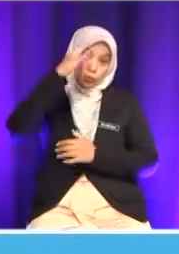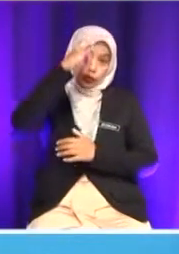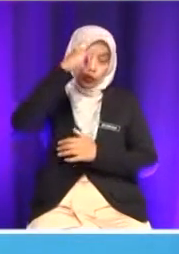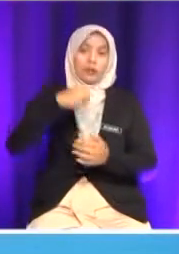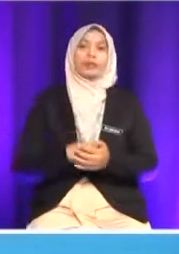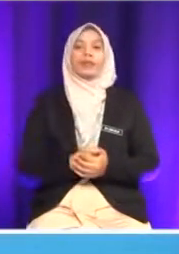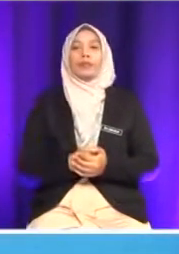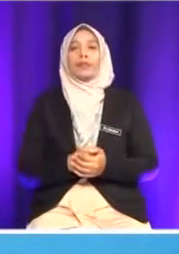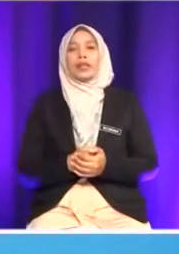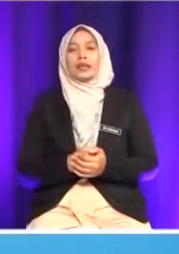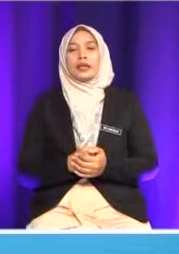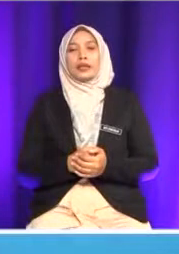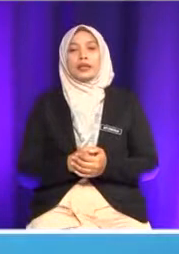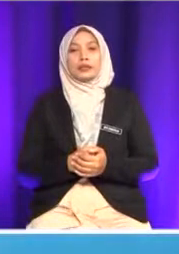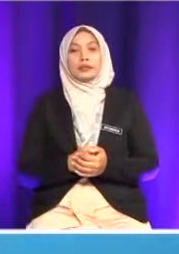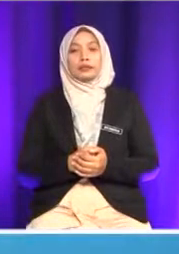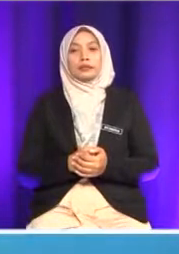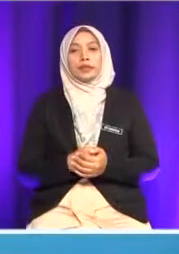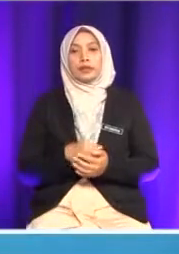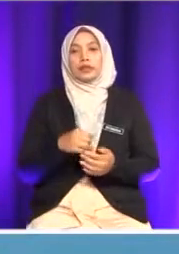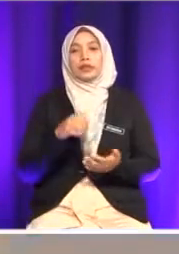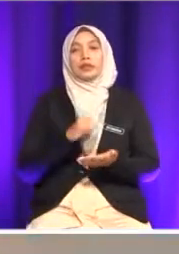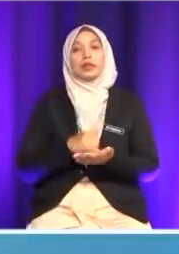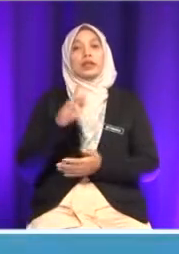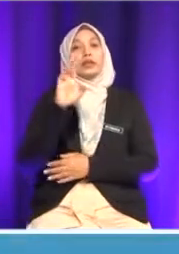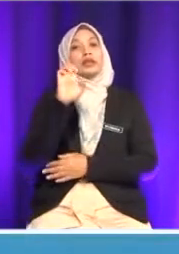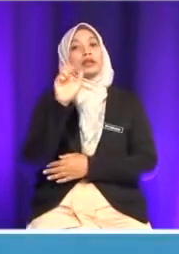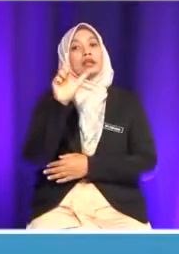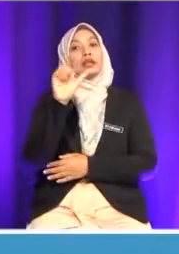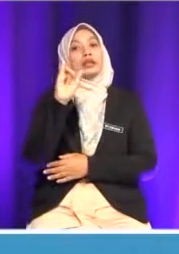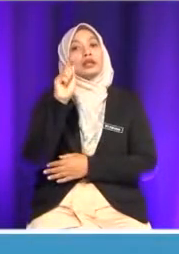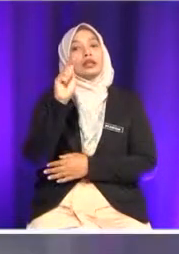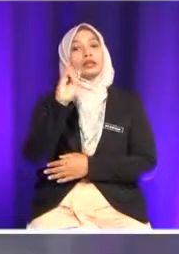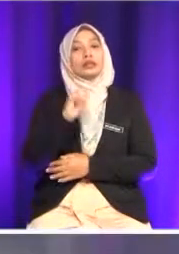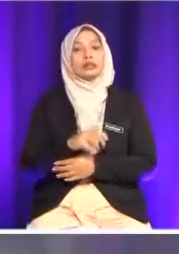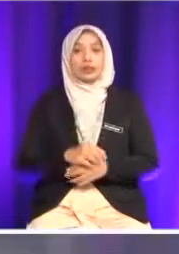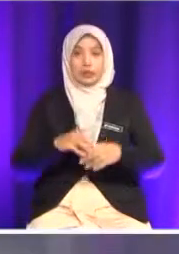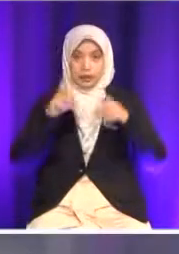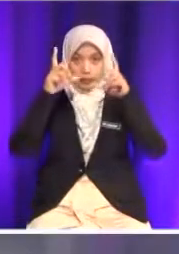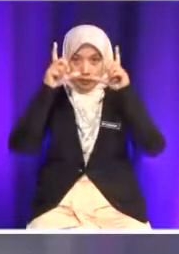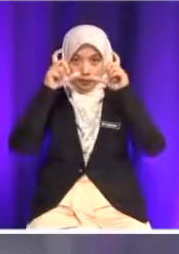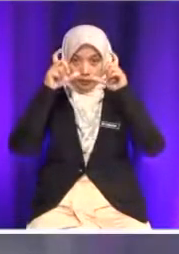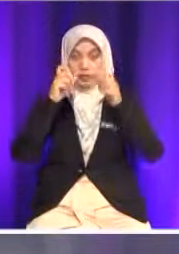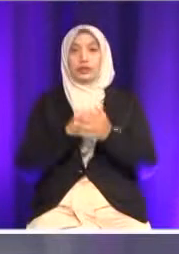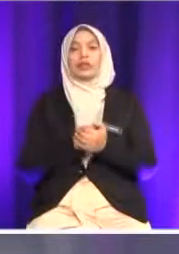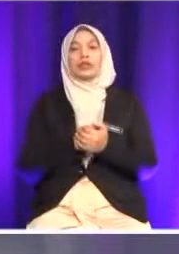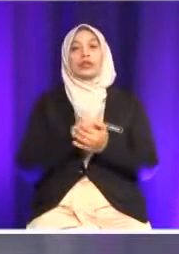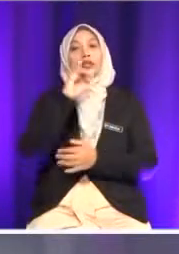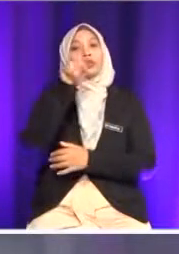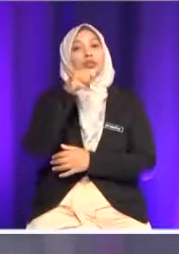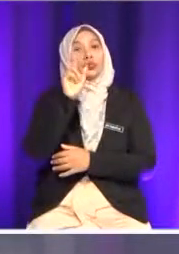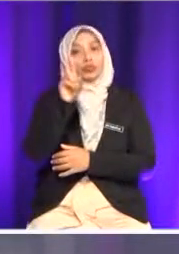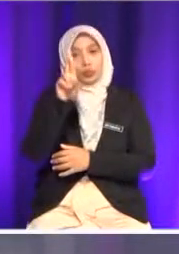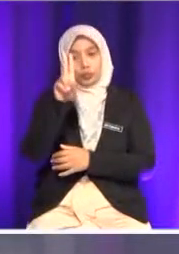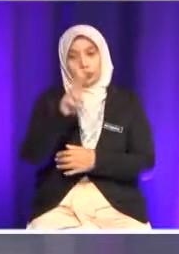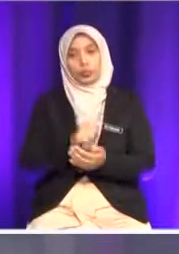contoh-contoh kejayalah yang berkaitan dengan realistik disebutkan tentang pengendali Drone antara ee apa kerjanya